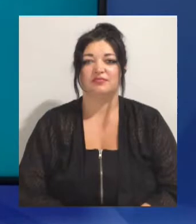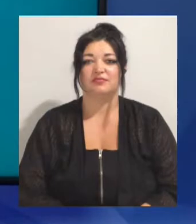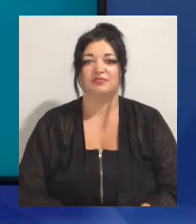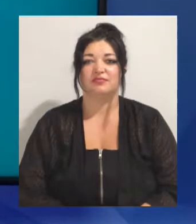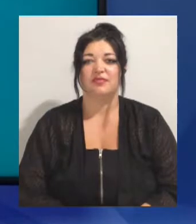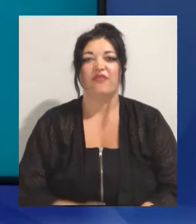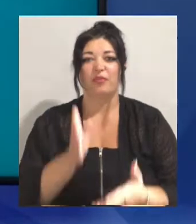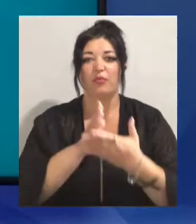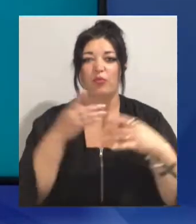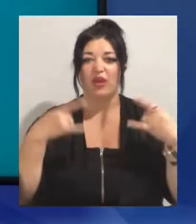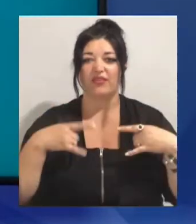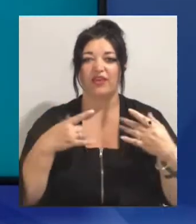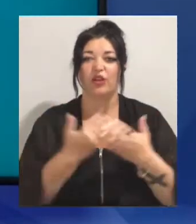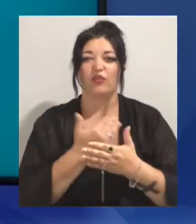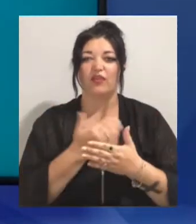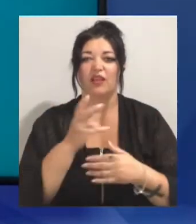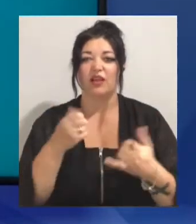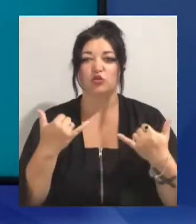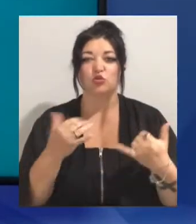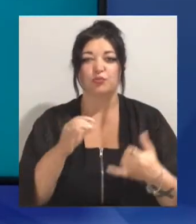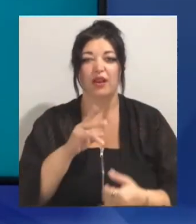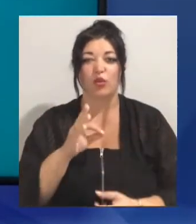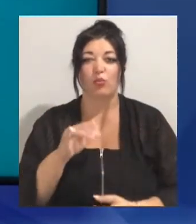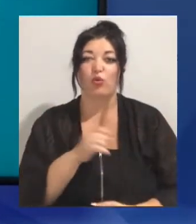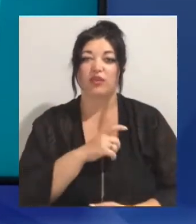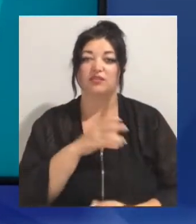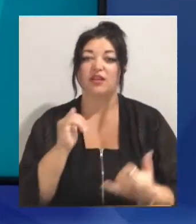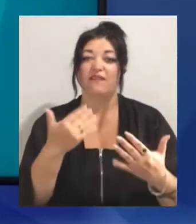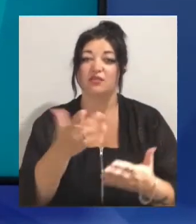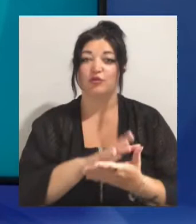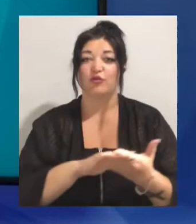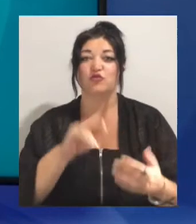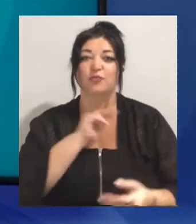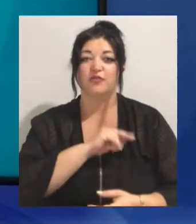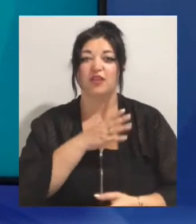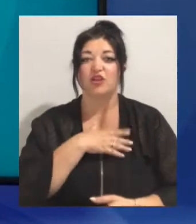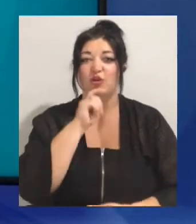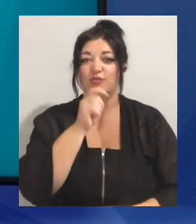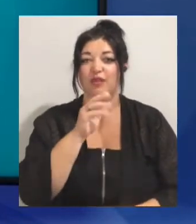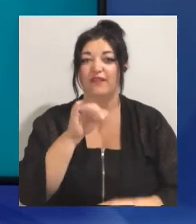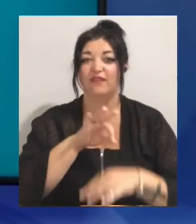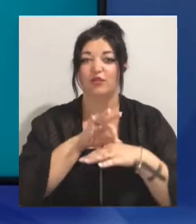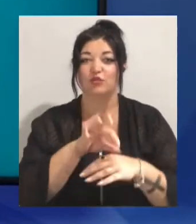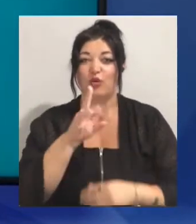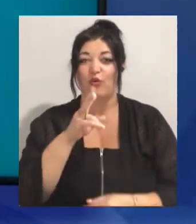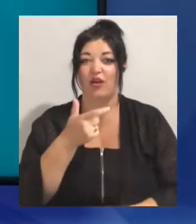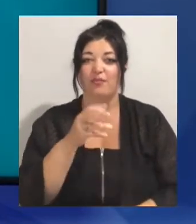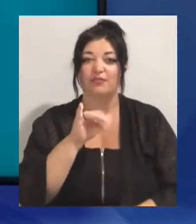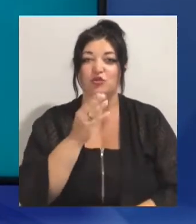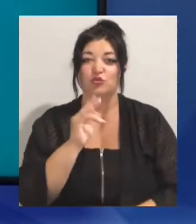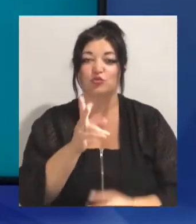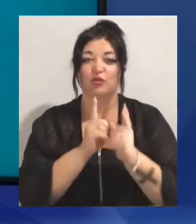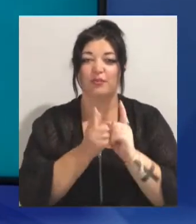В прямому ефірі новини на Суспільному Одеса. Для вас продовжують працювати наші кореспонденти та ведуча Ольга Міщук.